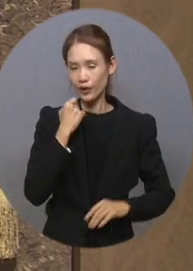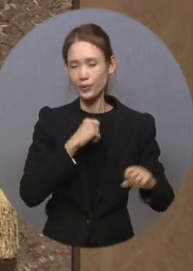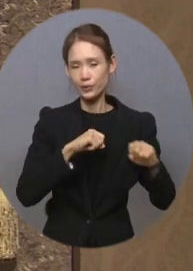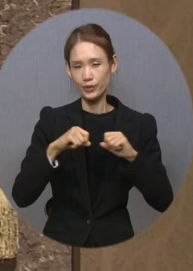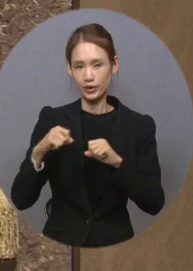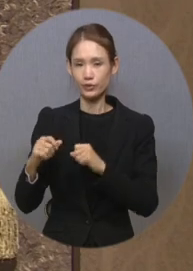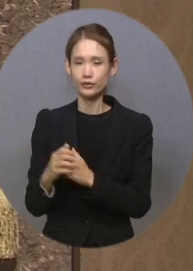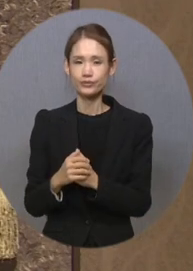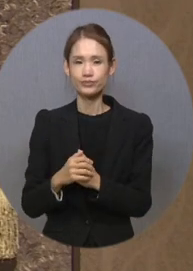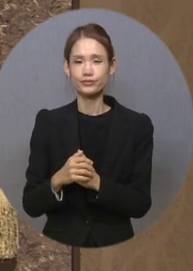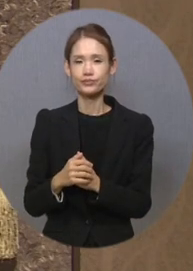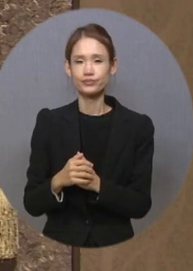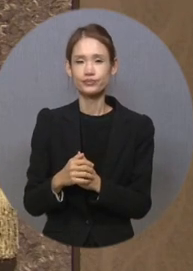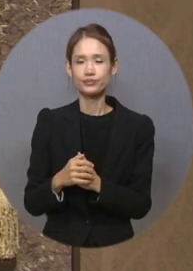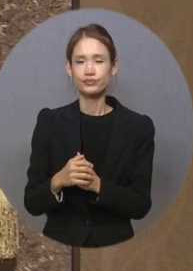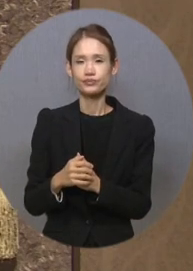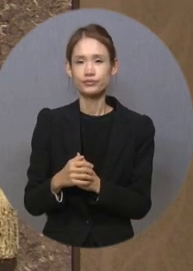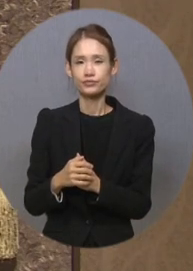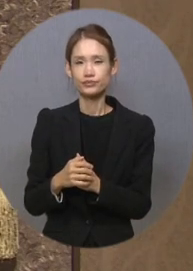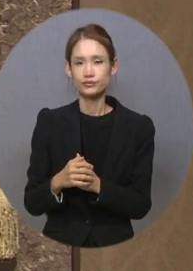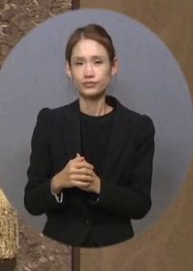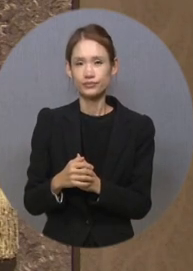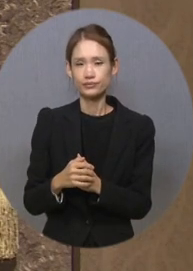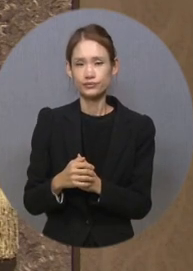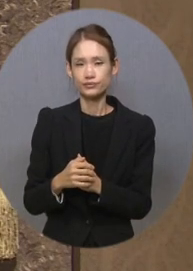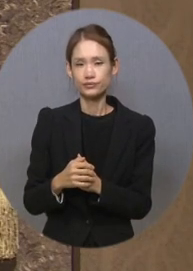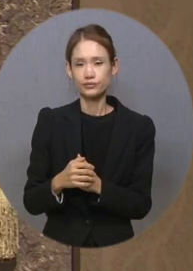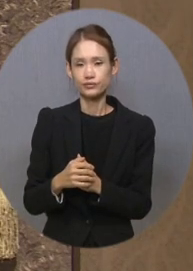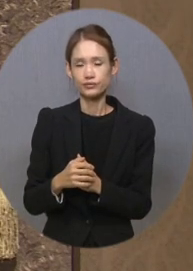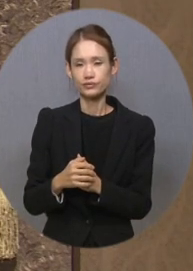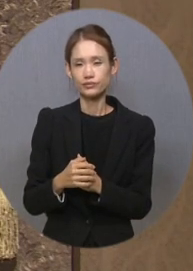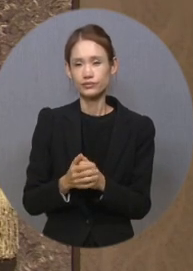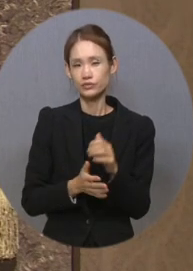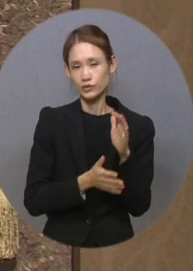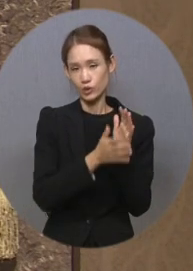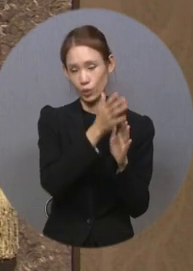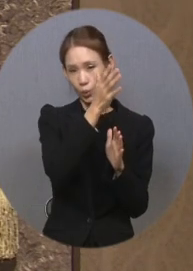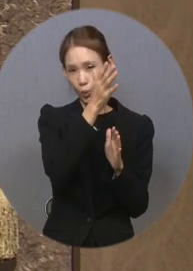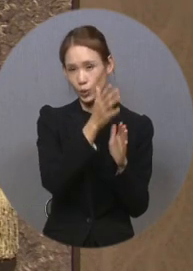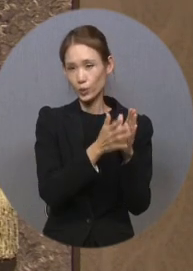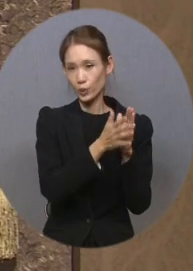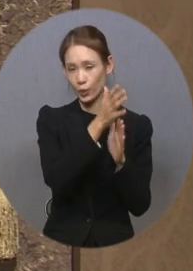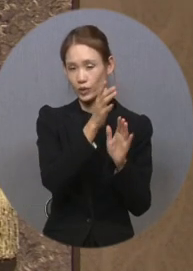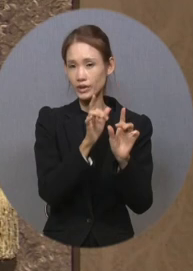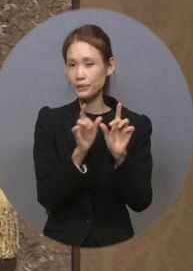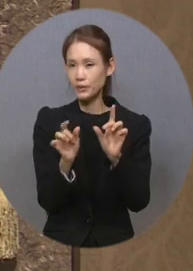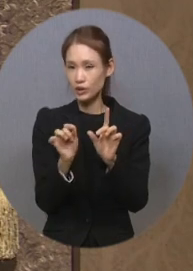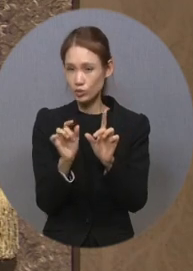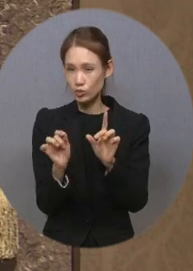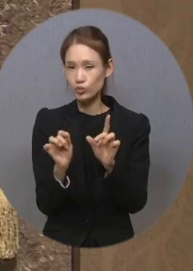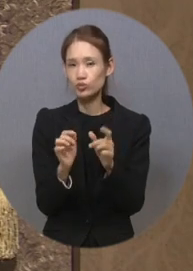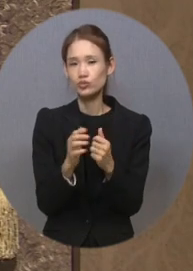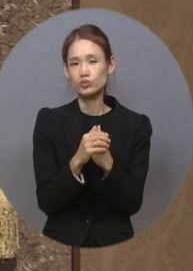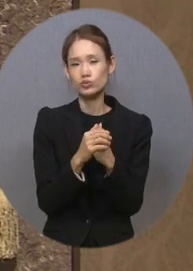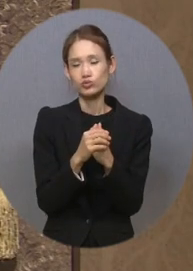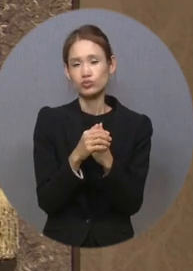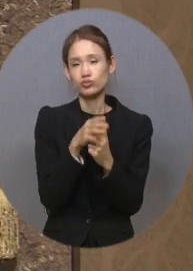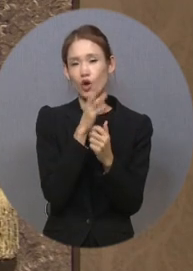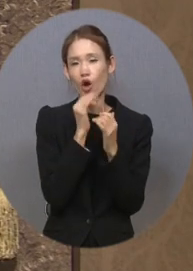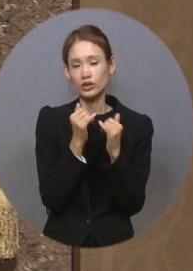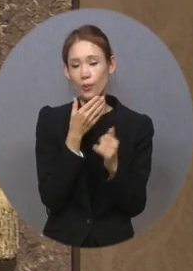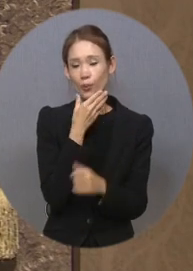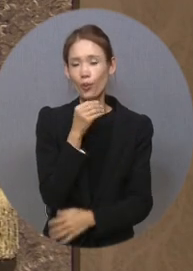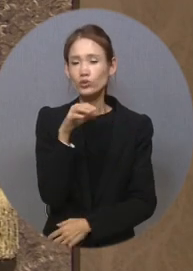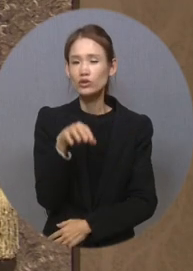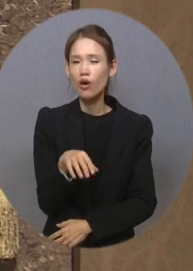활동하시라. 네. 그렇게 하고요. 또 우리 무슨 도심 일부에는 어르신들